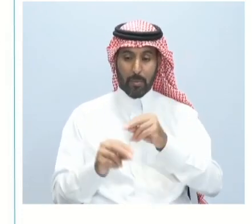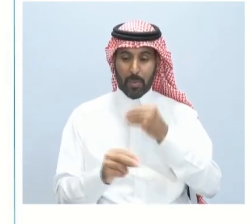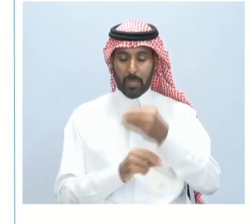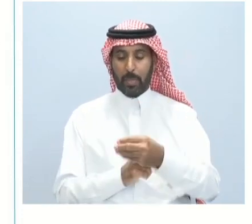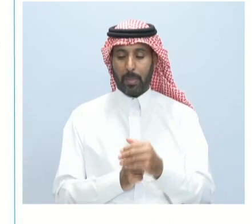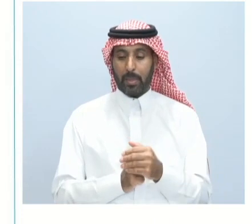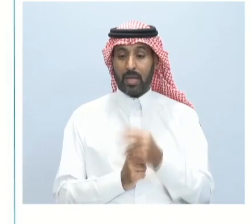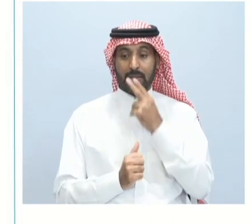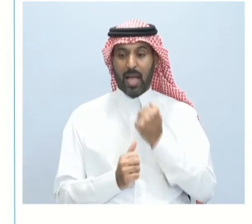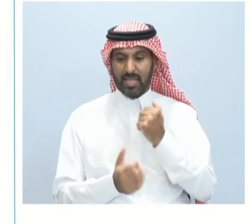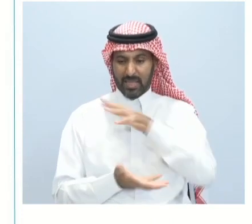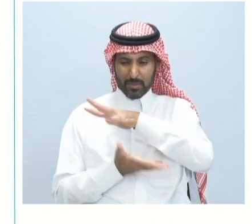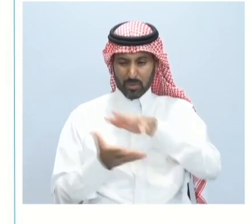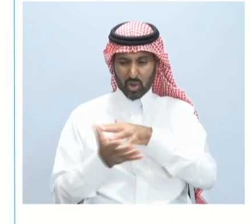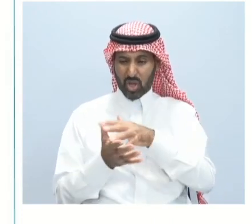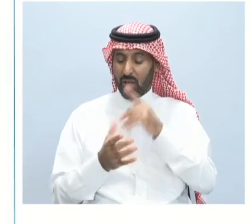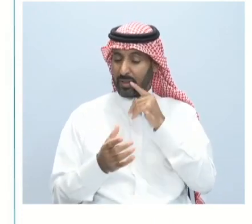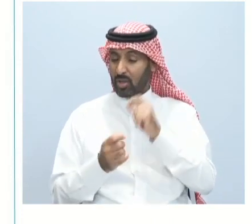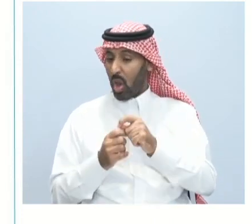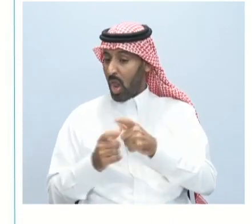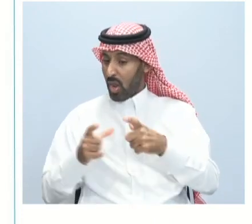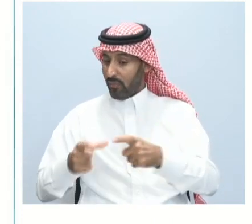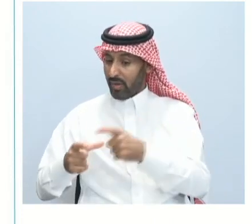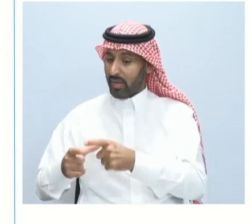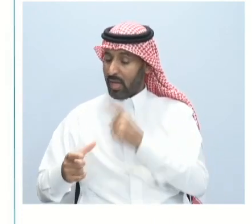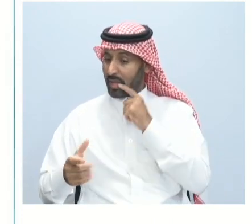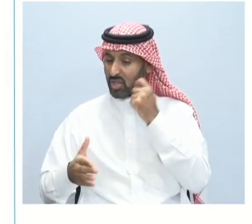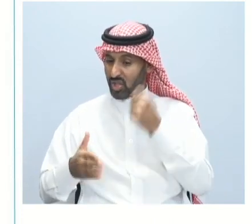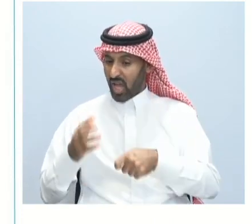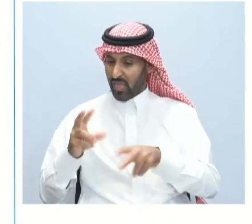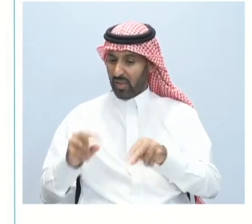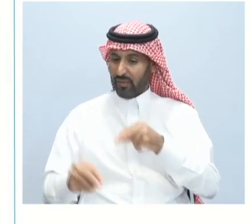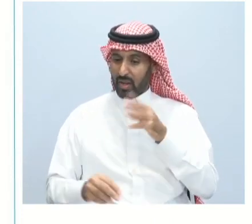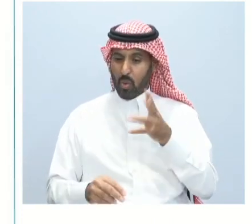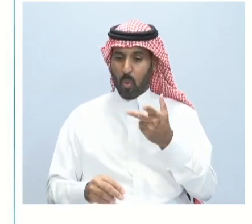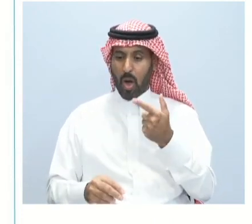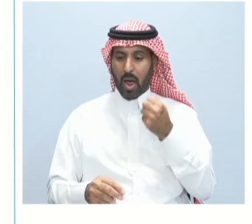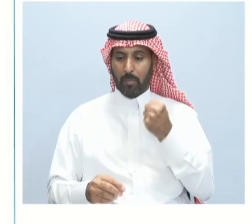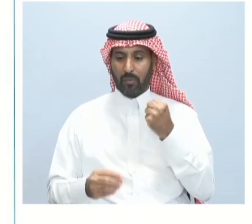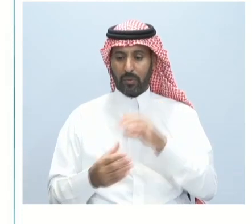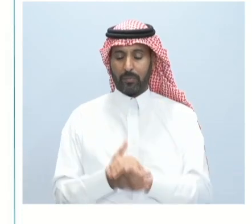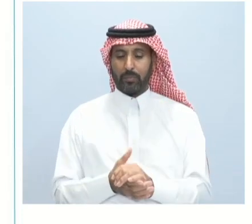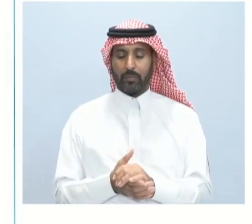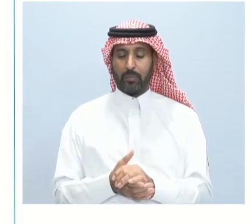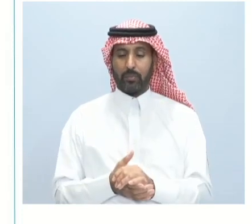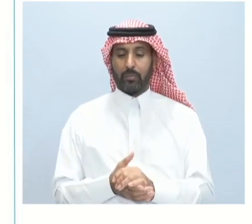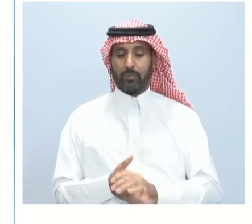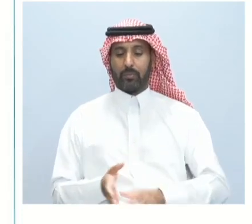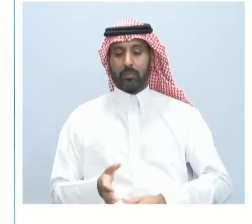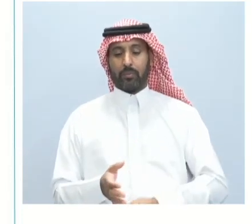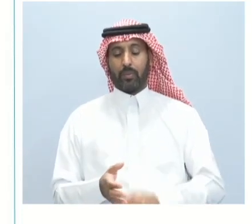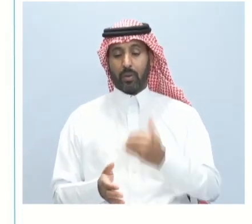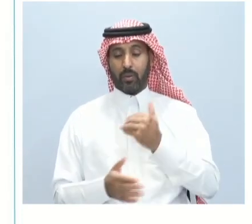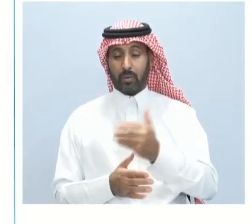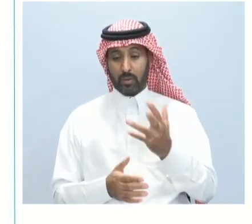تحسين مشكله تشكيل الفريق اتخاذ القرار بخوارزم القوه المفرطه واتخاذ القرار باستخدام